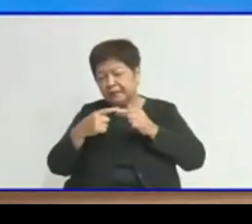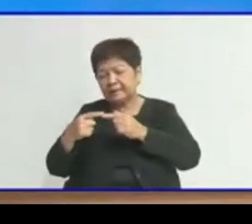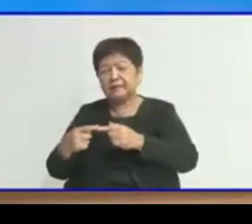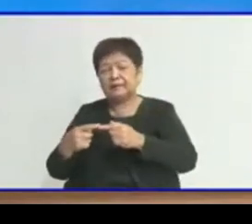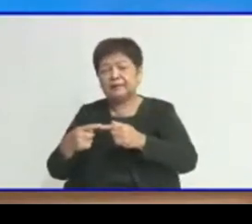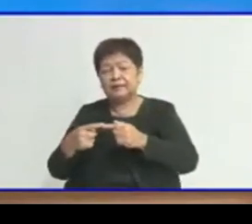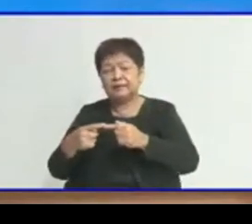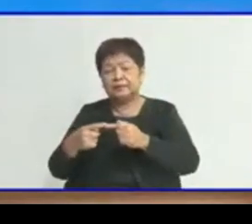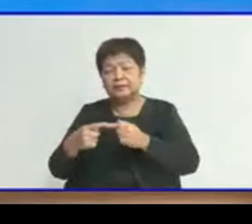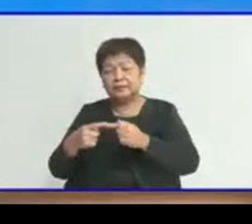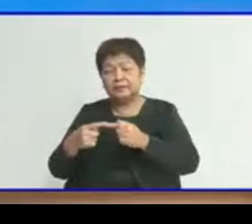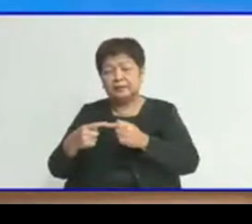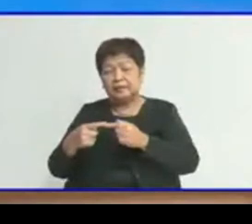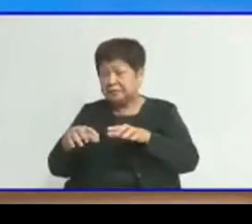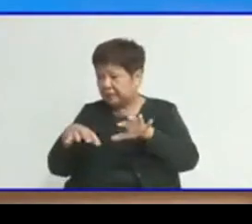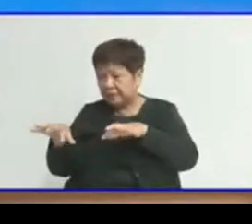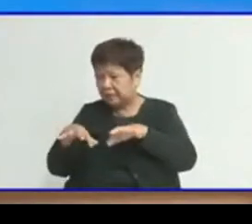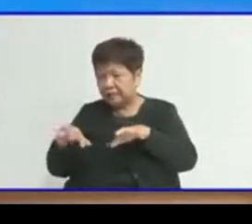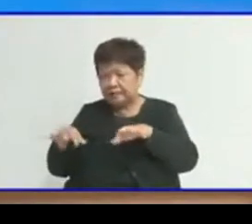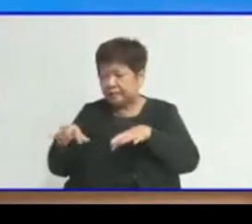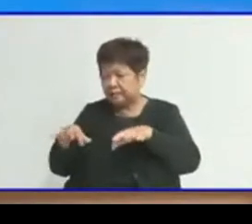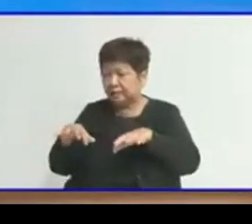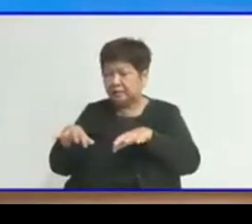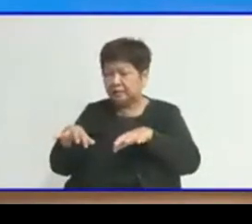the mechanism and the response